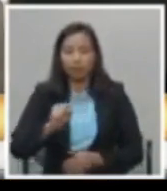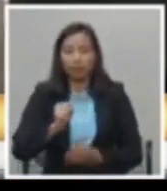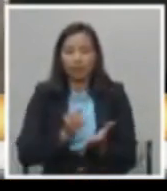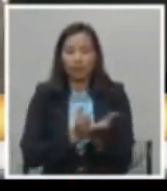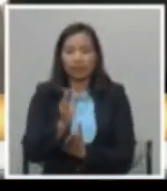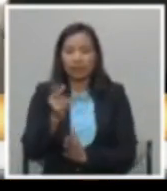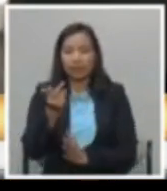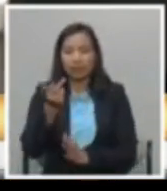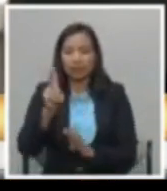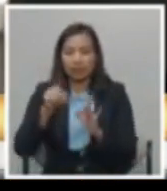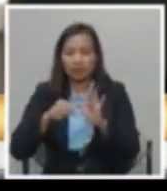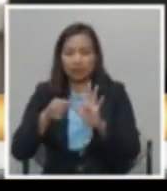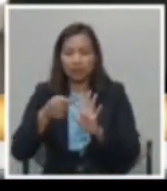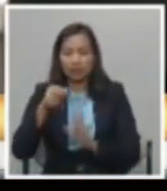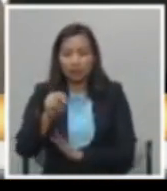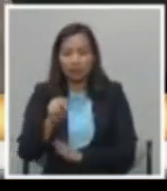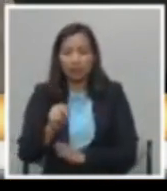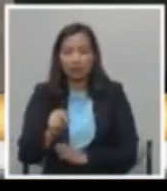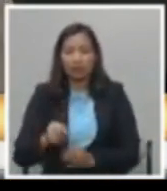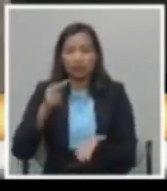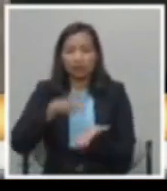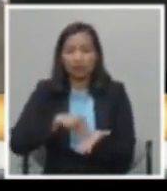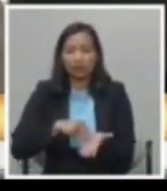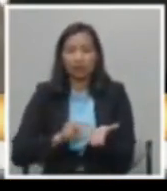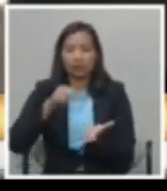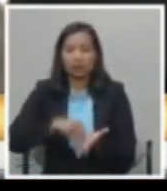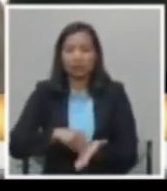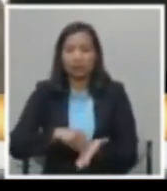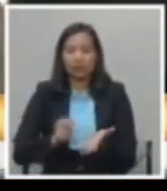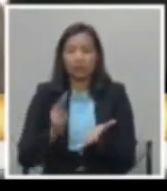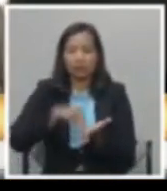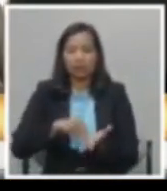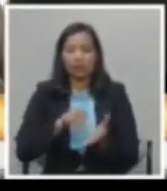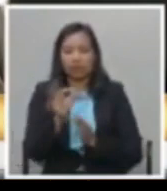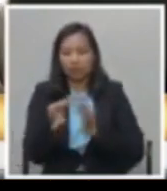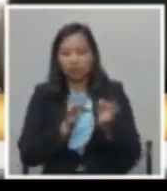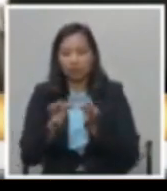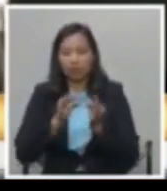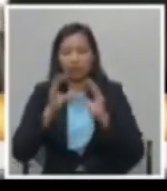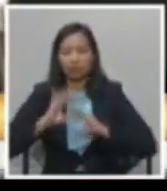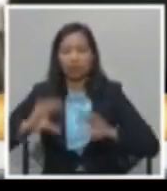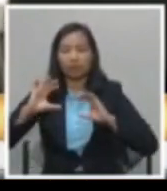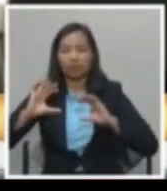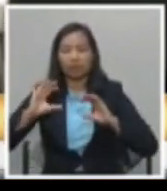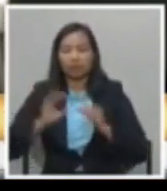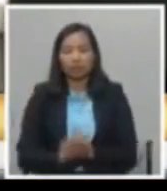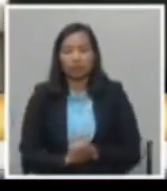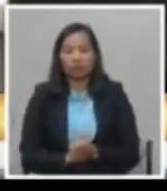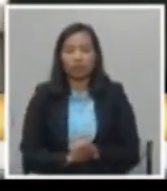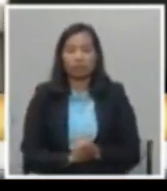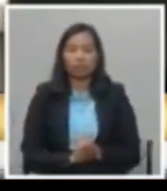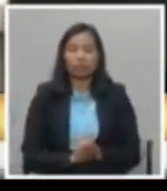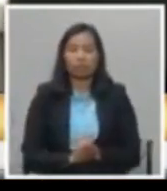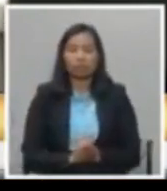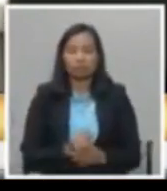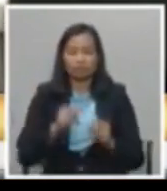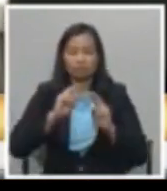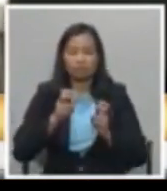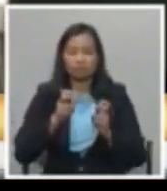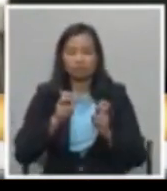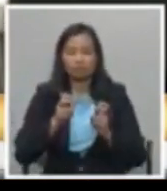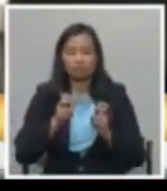านท่านแล้วท่านเล่าลุกขึ้นอภิปรายว่ารัฐบาลขาดเรื่อง